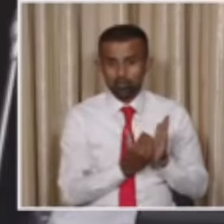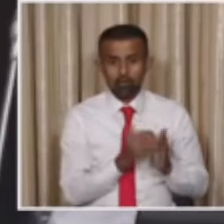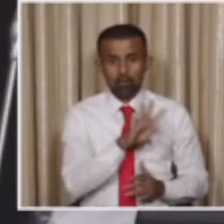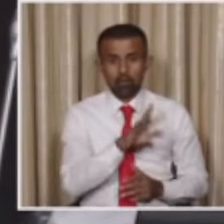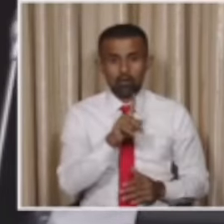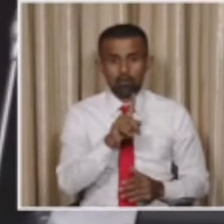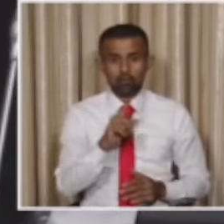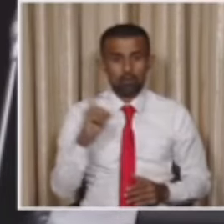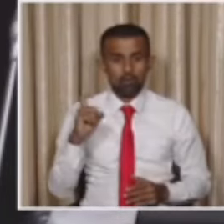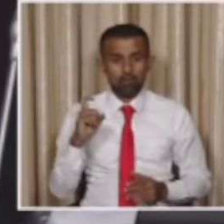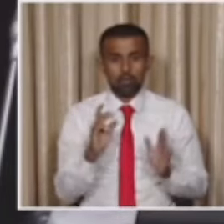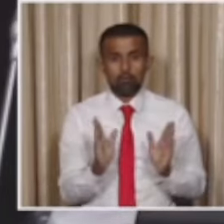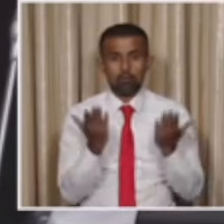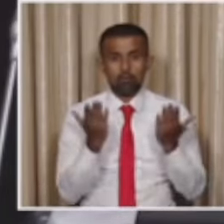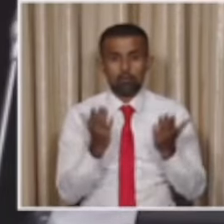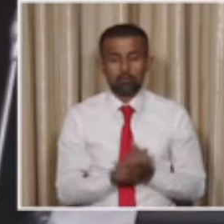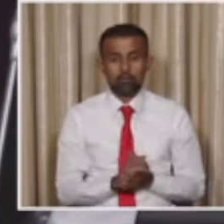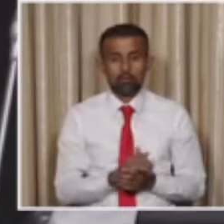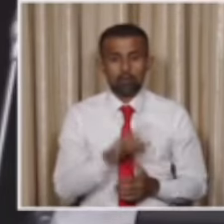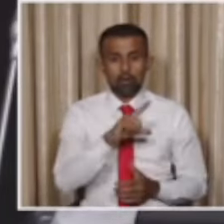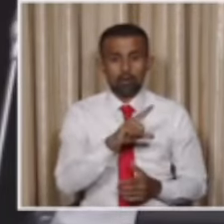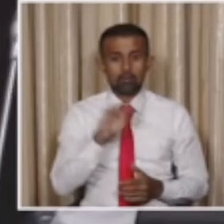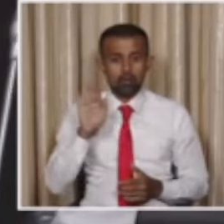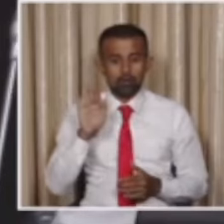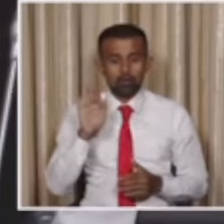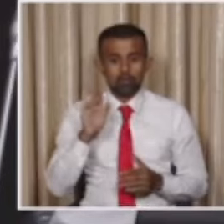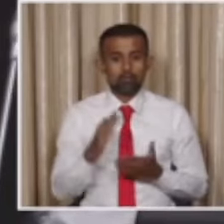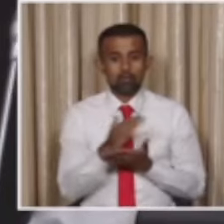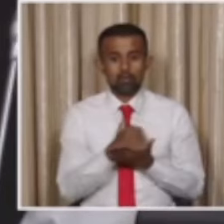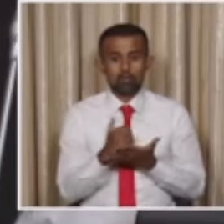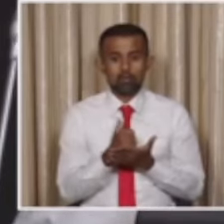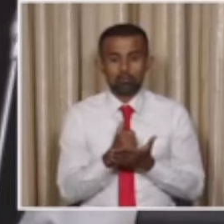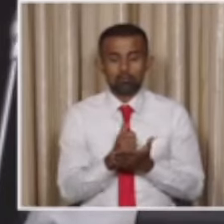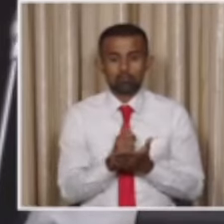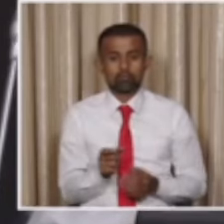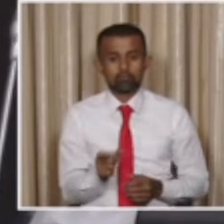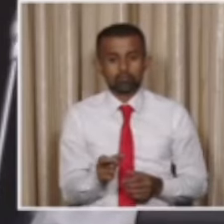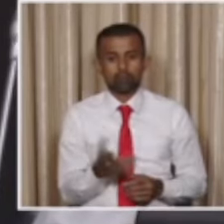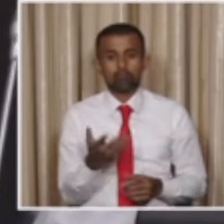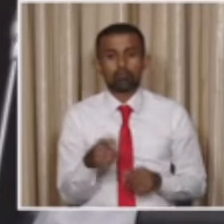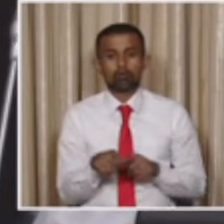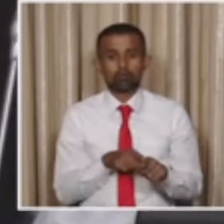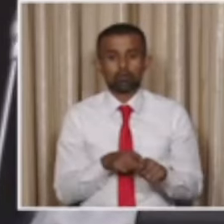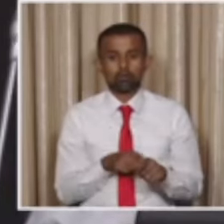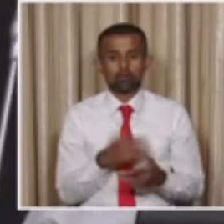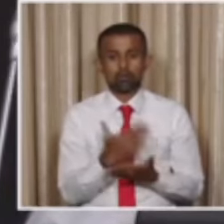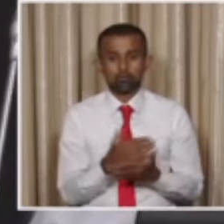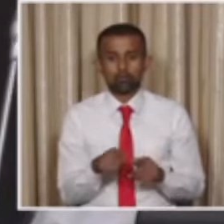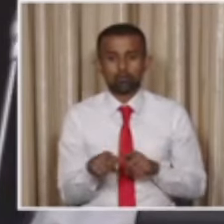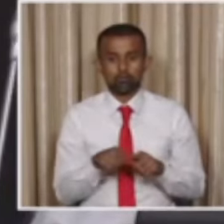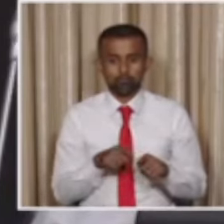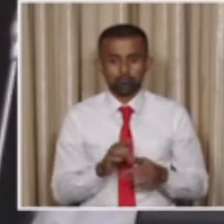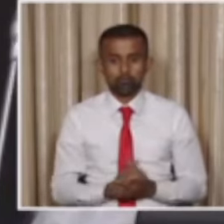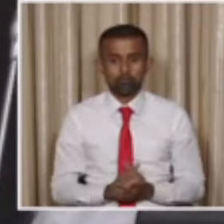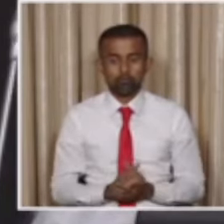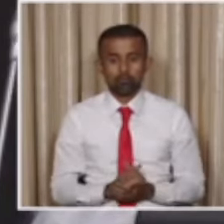41 අයන්නෙන් පටන් ගන්න 7 අයන්න පරිච්ඡේදය සම්පූර්ණයෙන් සස්පෙන්ඩ් කරලා තියෙනවා. අත්හිටුවලා